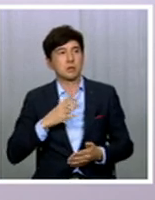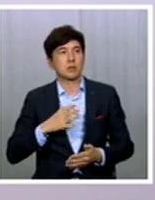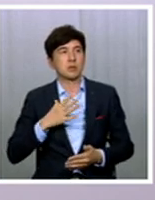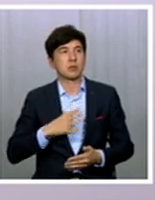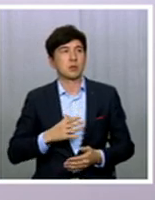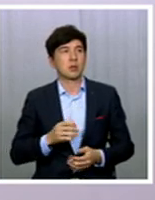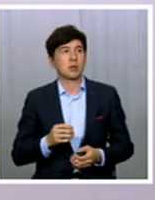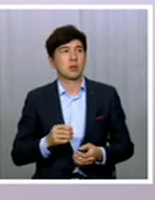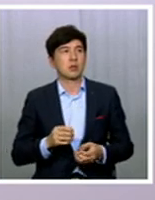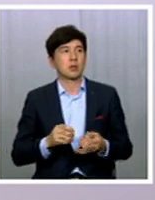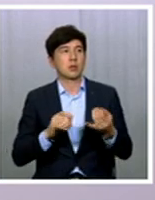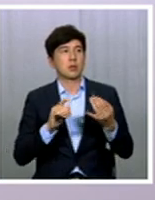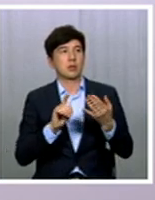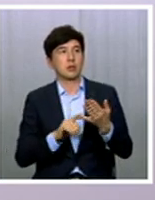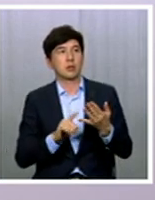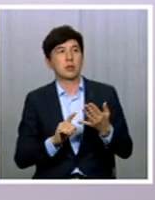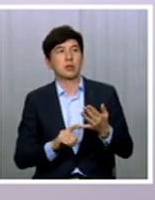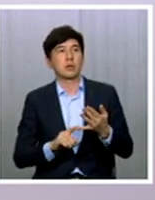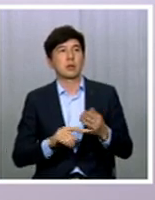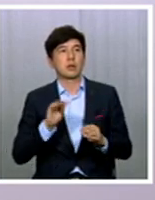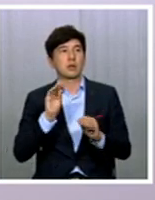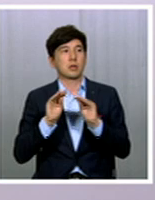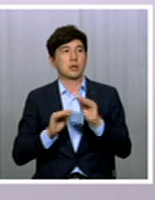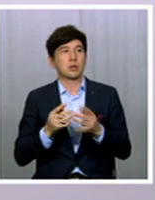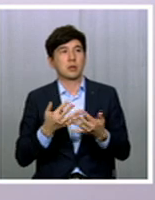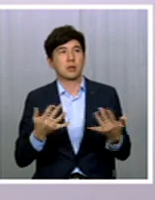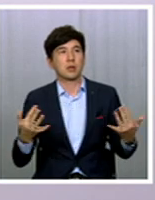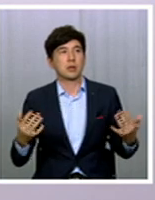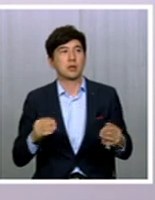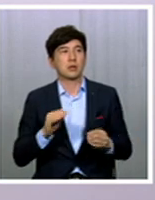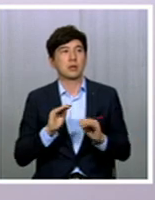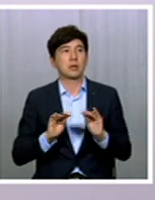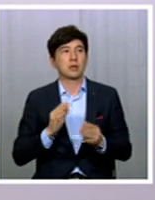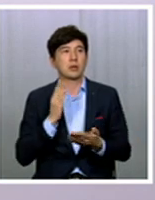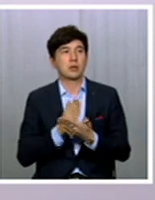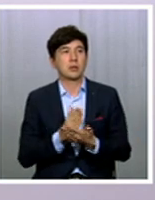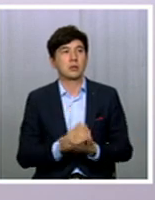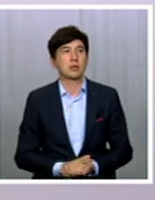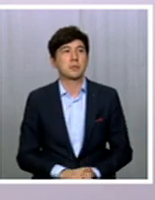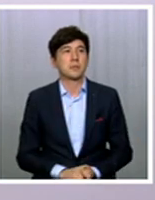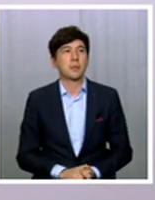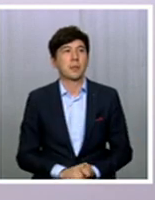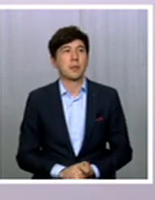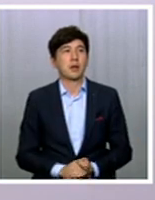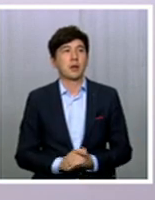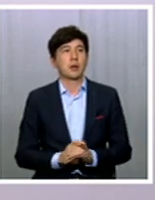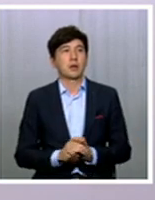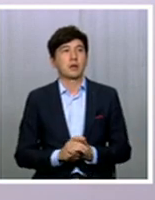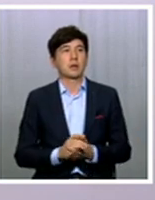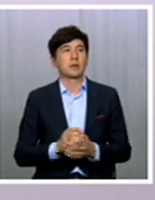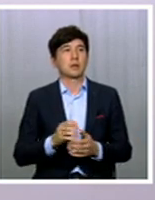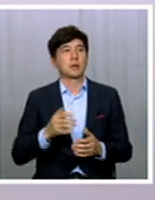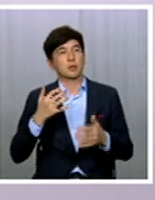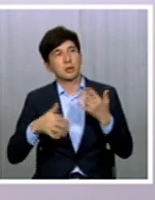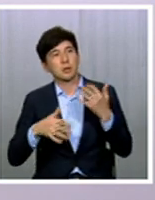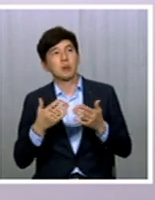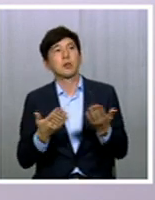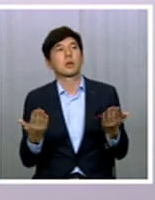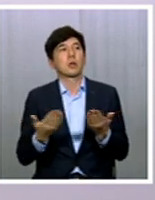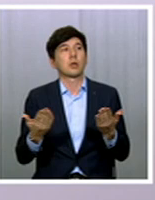қатар әмбебаптық негізгі басты белгілері бар. Бұл белгілердің бір-бірінен айырмашылығына тоқталатын болсақ, негізгі